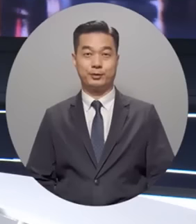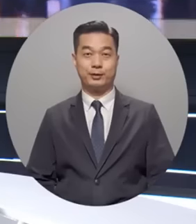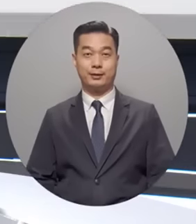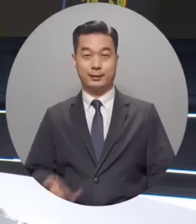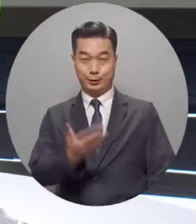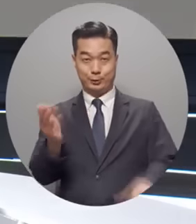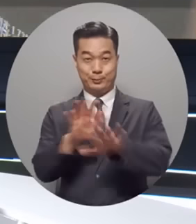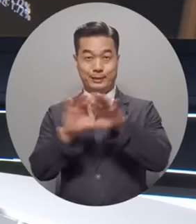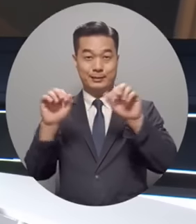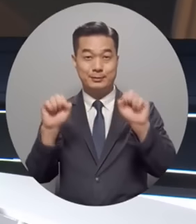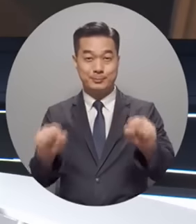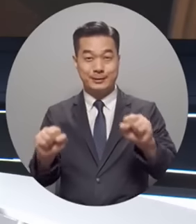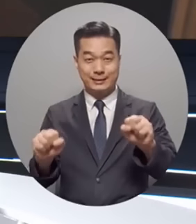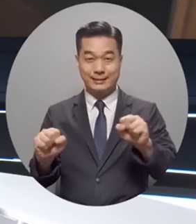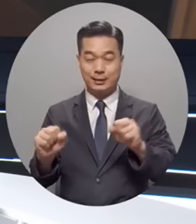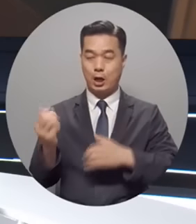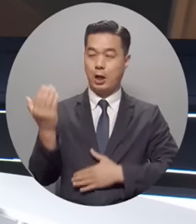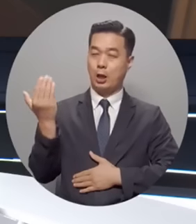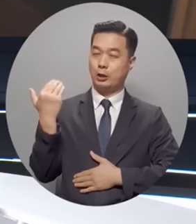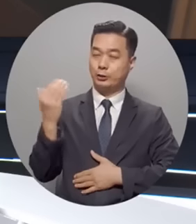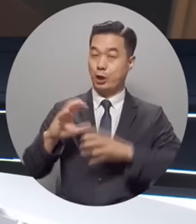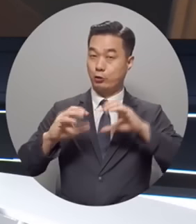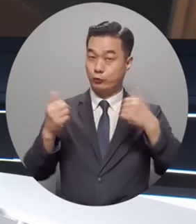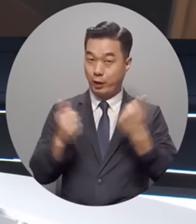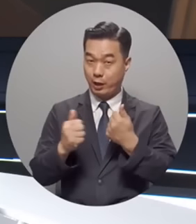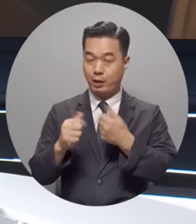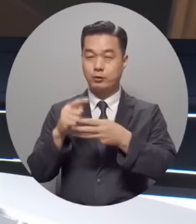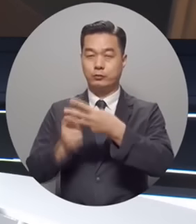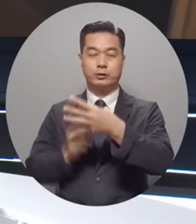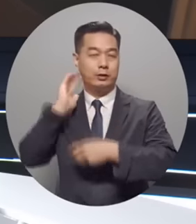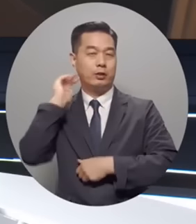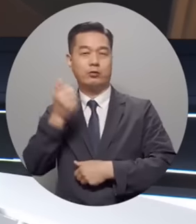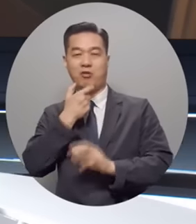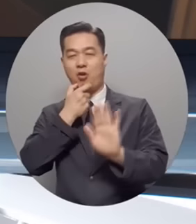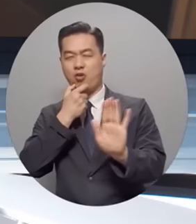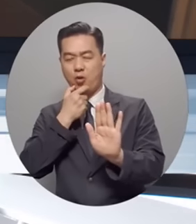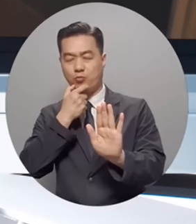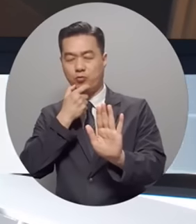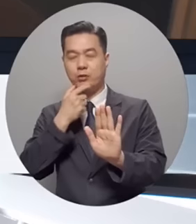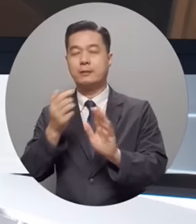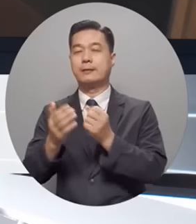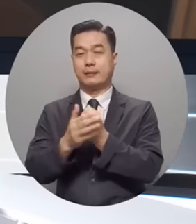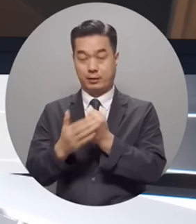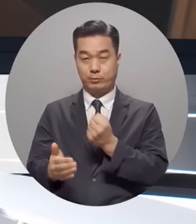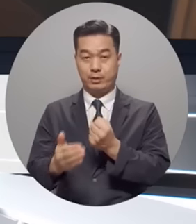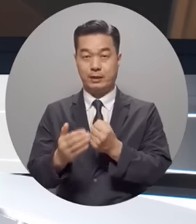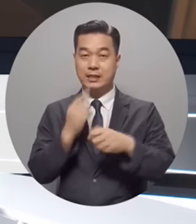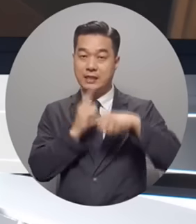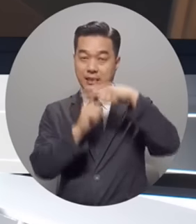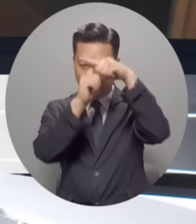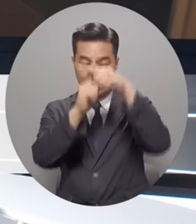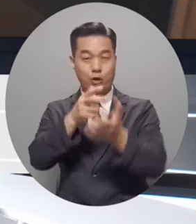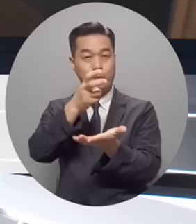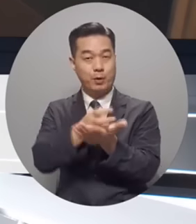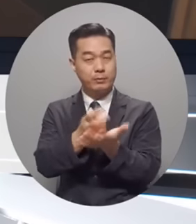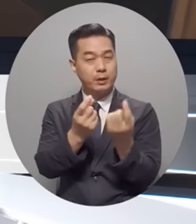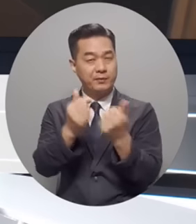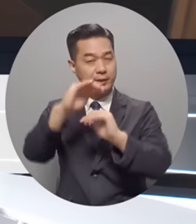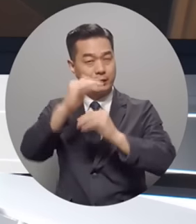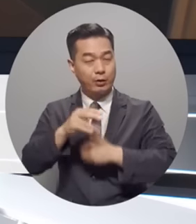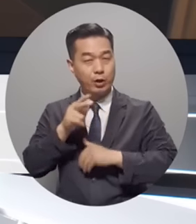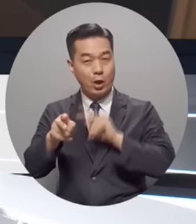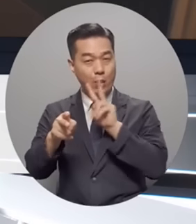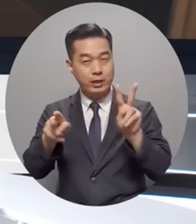여러분 안녕하십니까? 지난 국회에서 윤석열 대통령의 거부권 행사로 폐기됐던 간호법이 비슷한 내용으로 여야 합의를